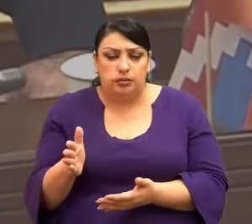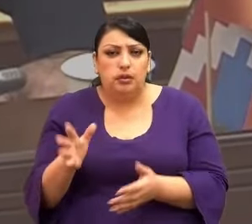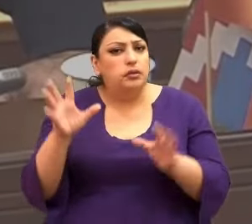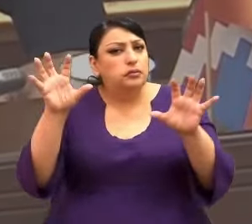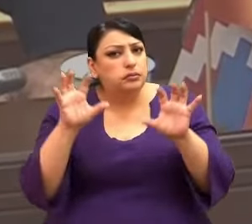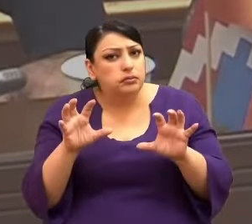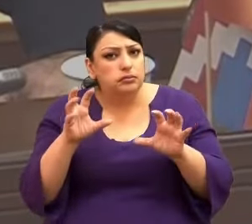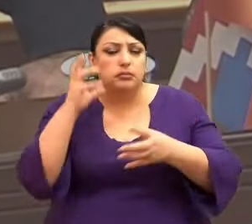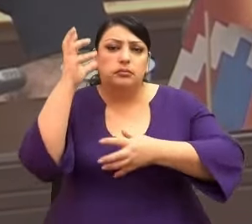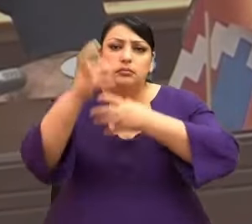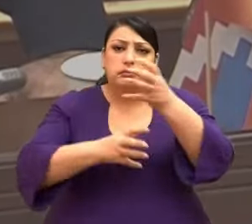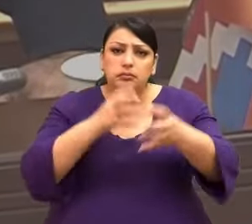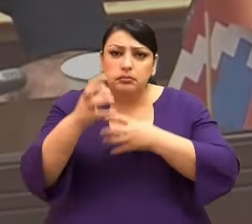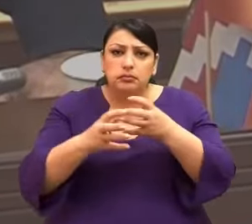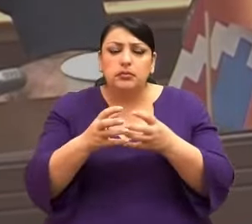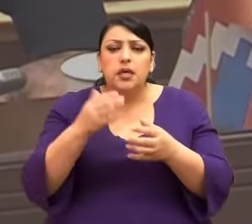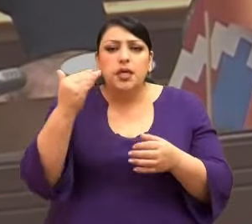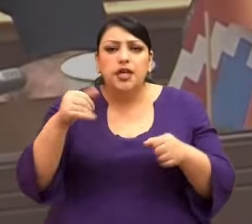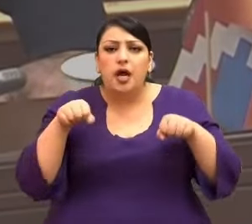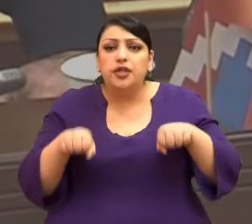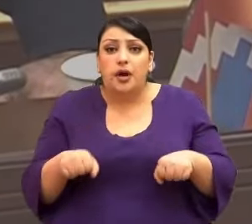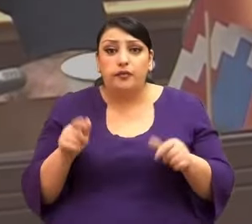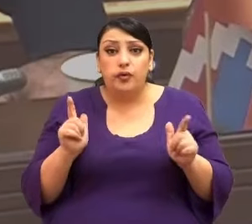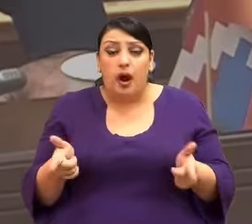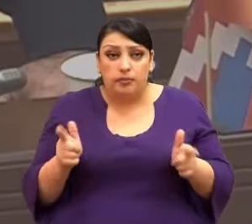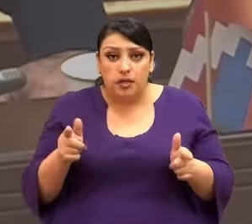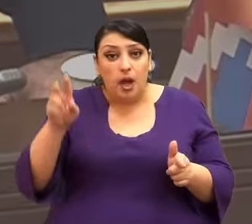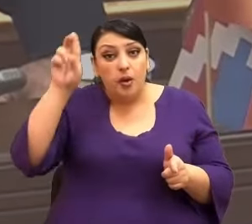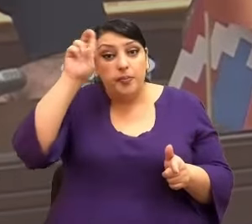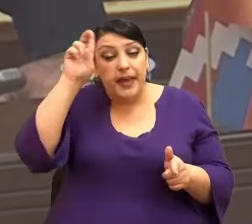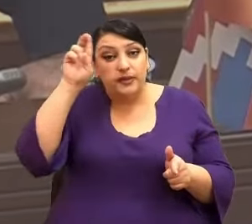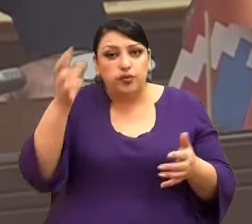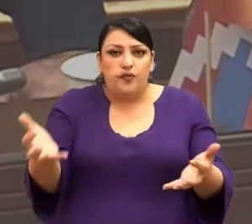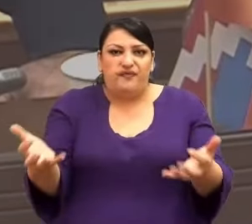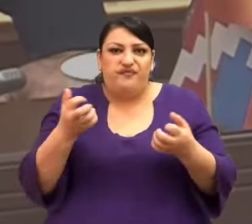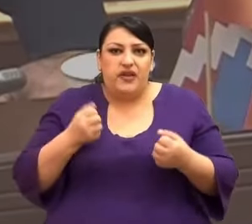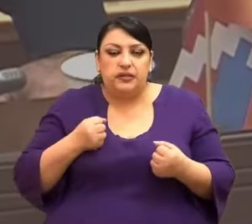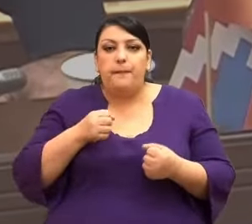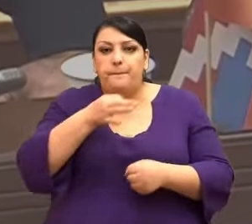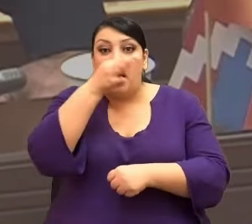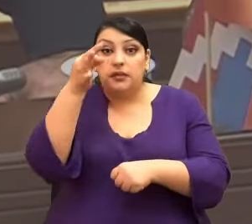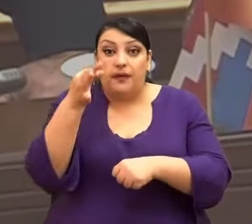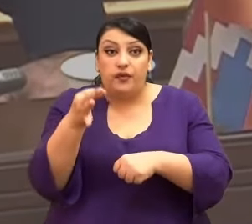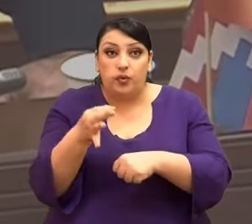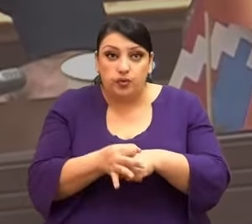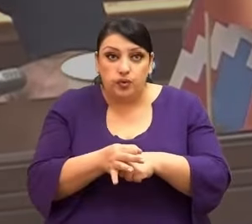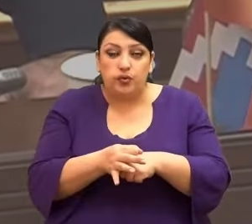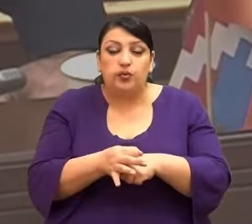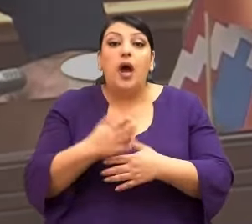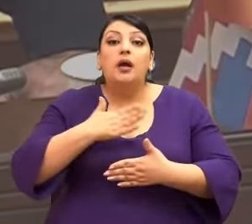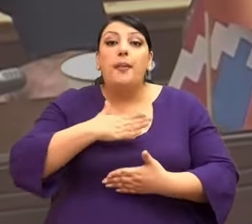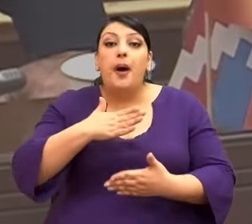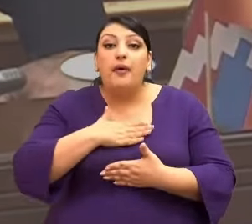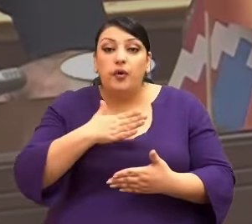միջազգային կոնվենցիոնալ իրավունքների համաձայն պետությունը ստանձնել է պարտավորություն խրախուսելու կամավորությունը,